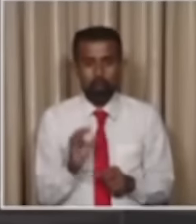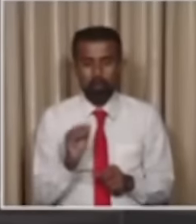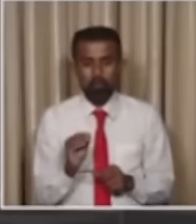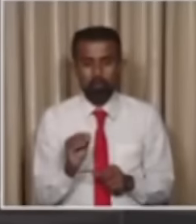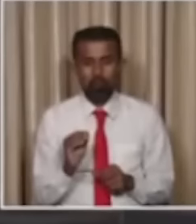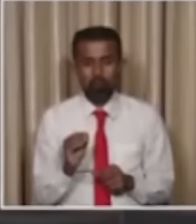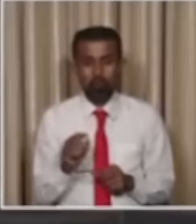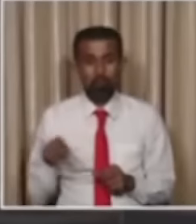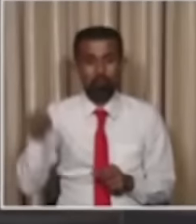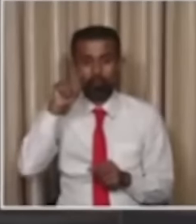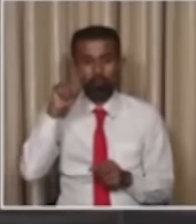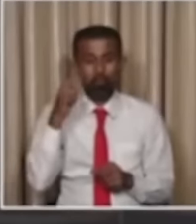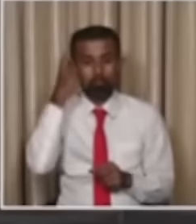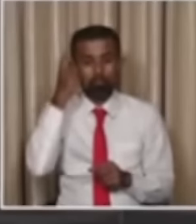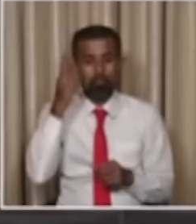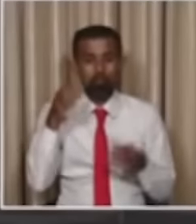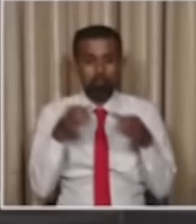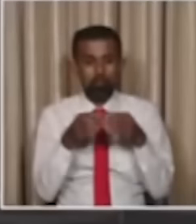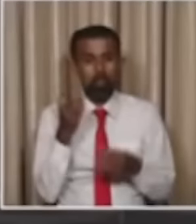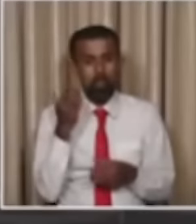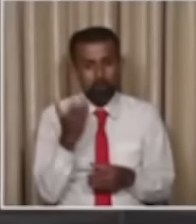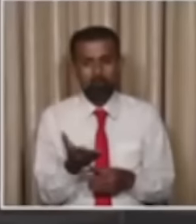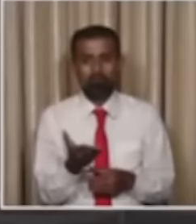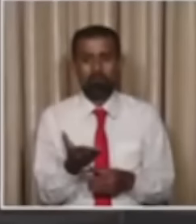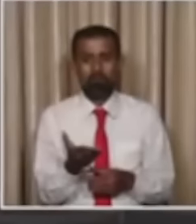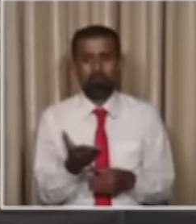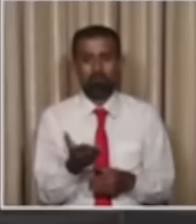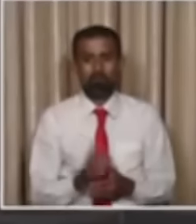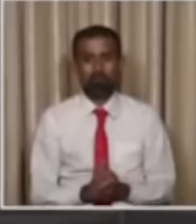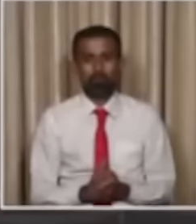අනිවාර්යෙන් එයාට උඩින් තව බුද්ධ්‍යංශය ඉන්නවා. අපි